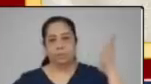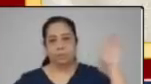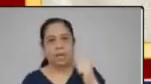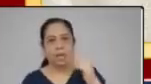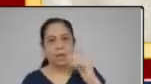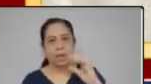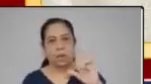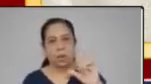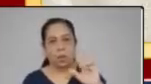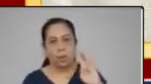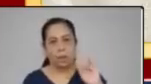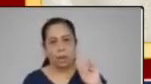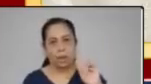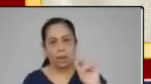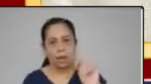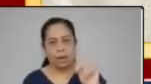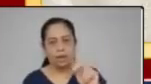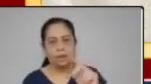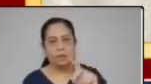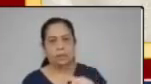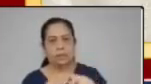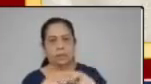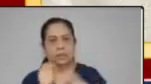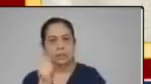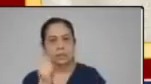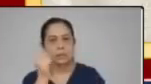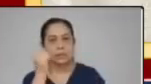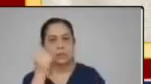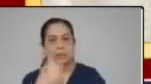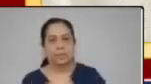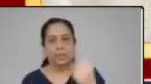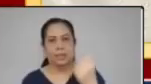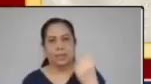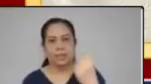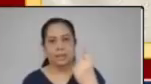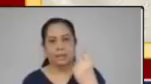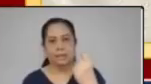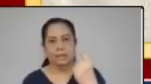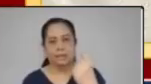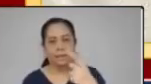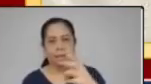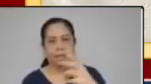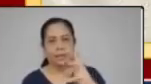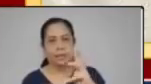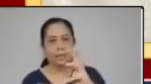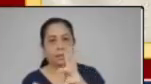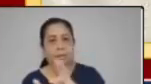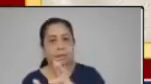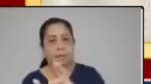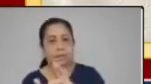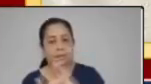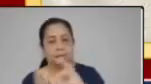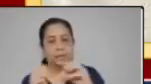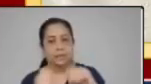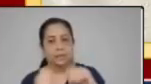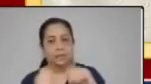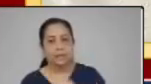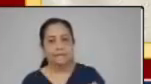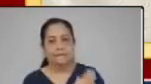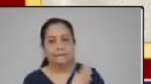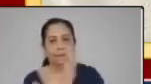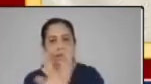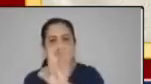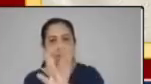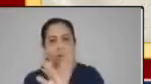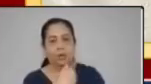Ifugao, Kalinga, Mountain Province, ang Batangas Province, ang Tacloban City, ang Davao City, ang Davao del